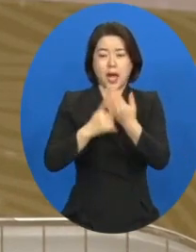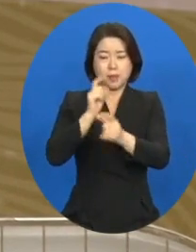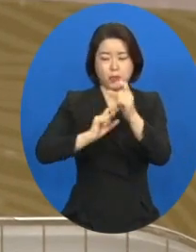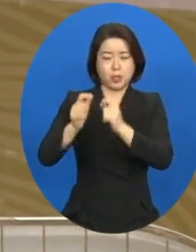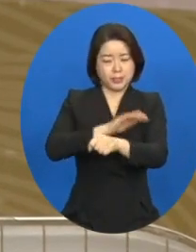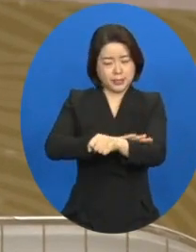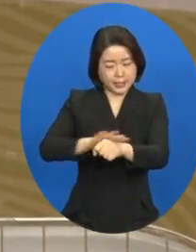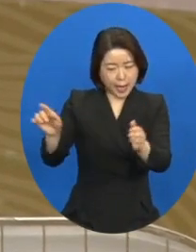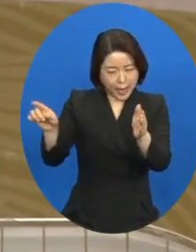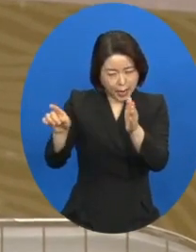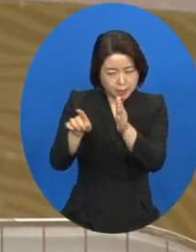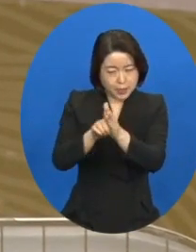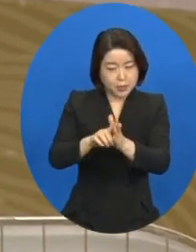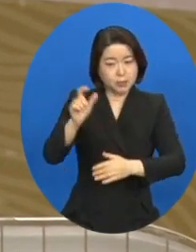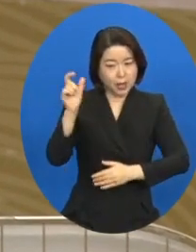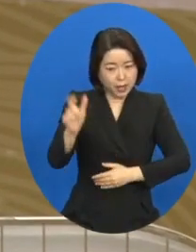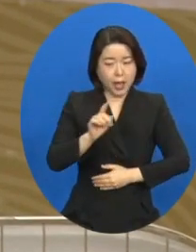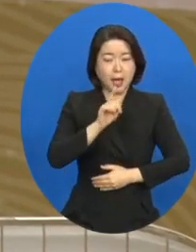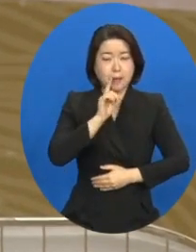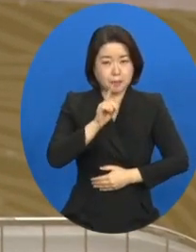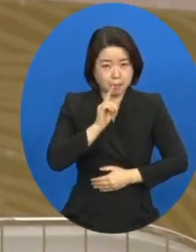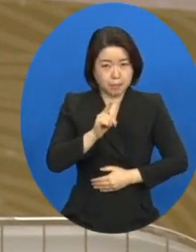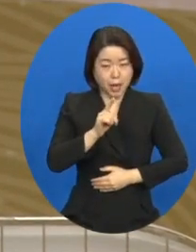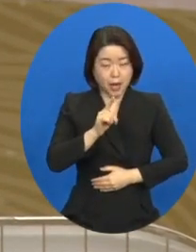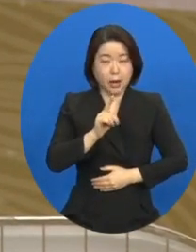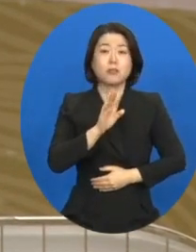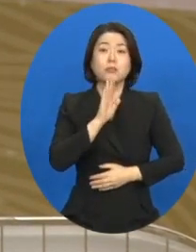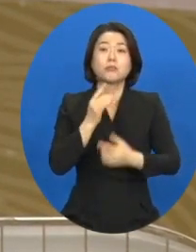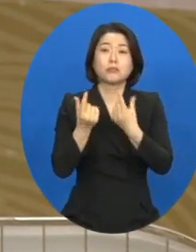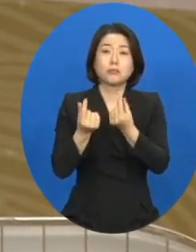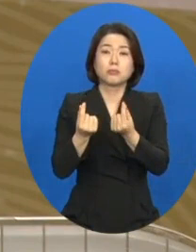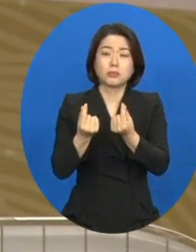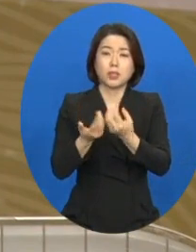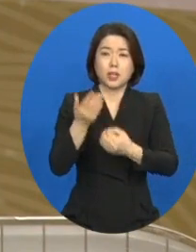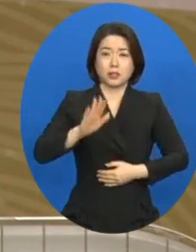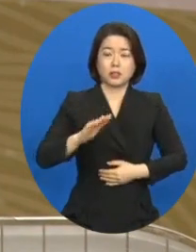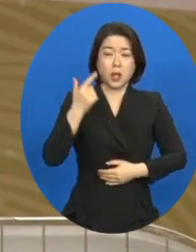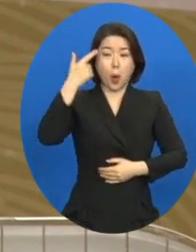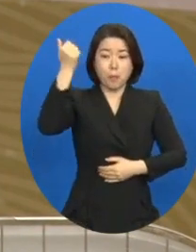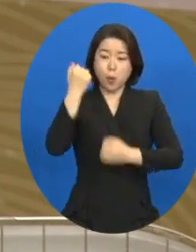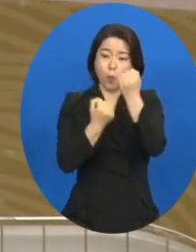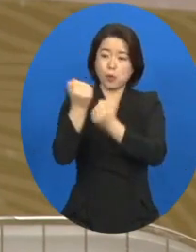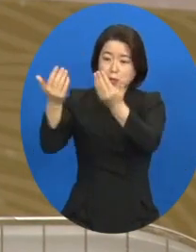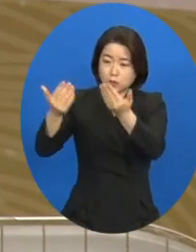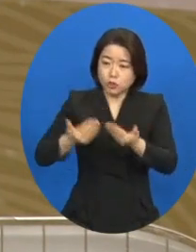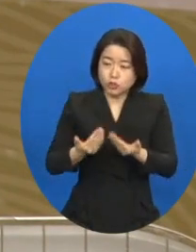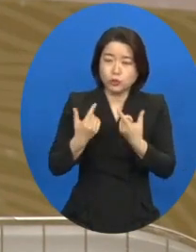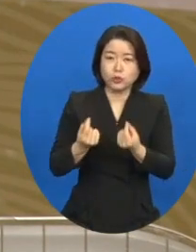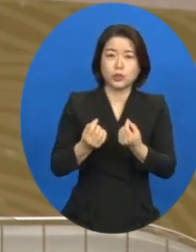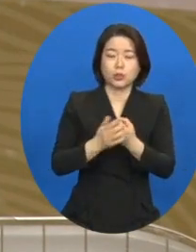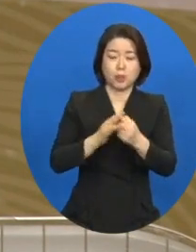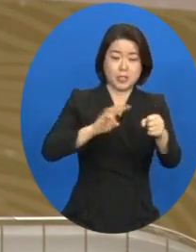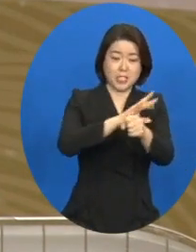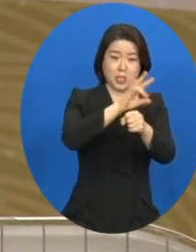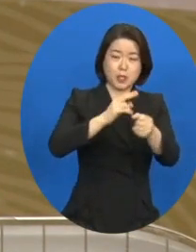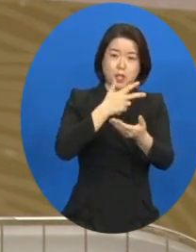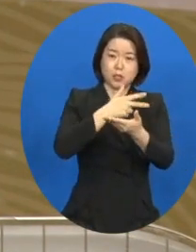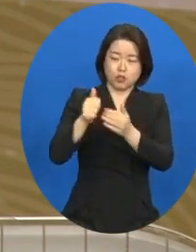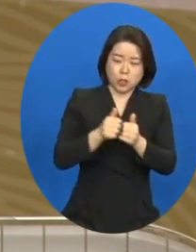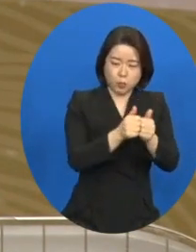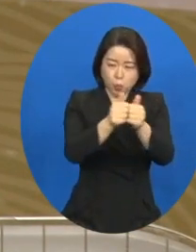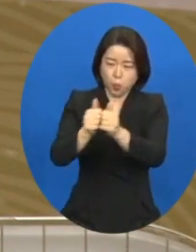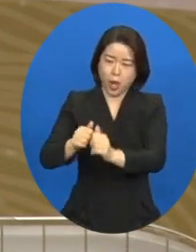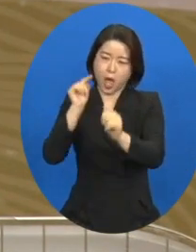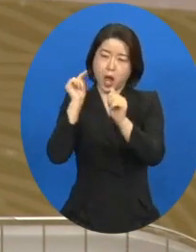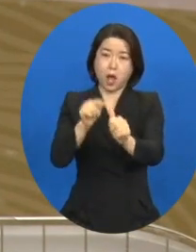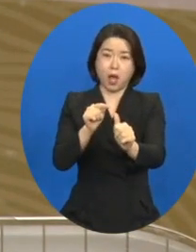믿으라는 강조하는 표현 이지 목사님이 설명하신 것처럼 24시간 주님과